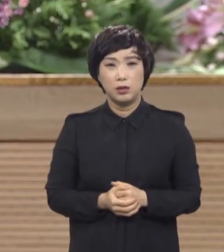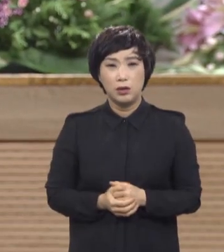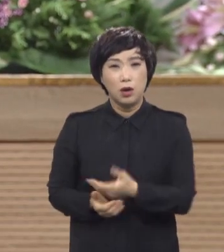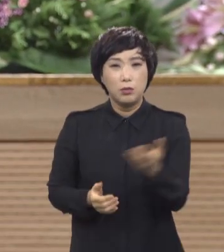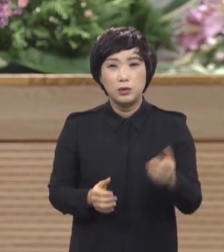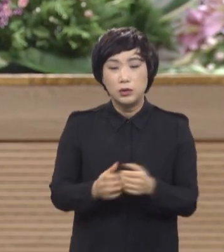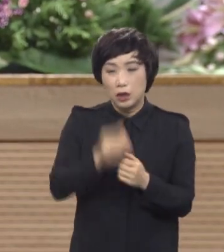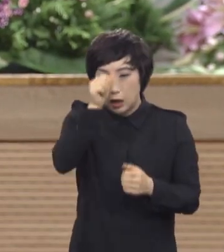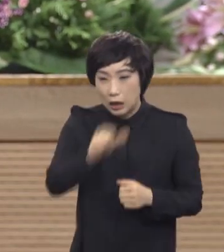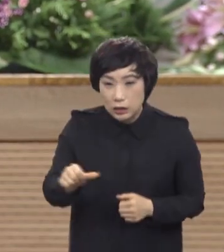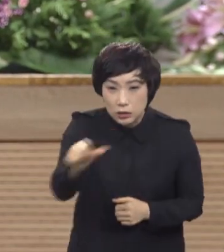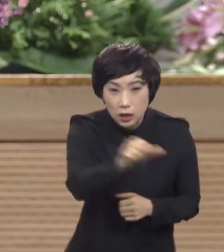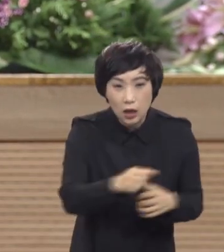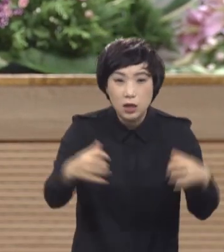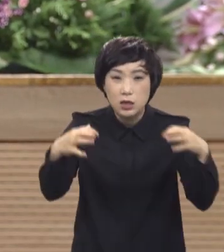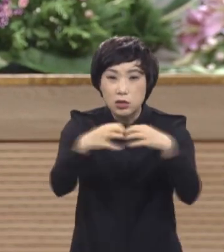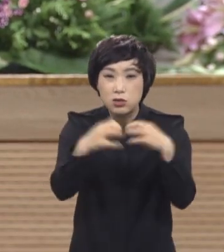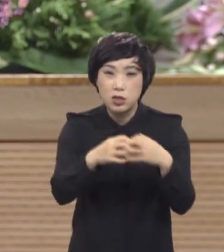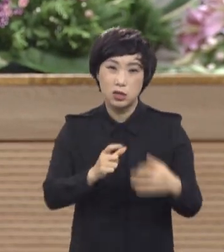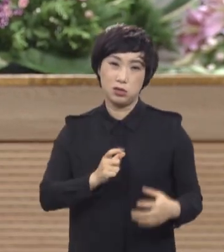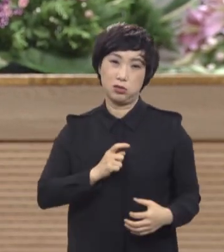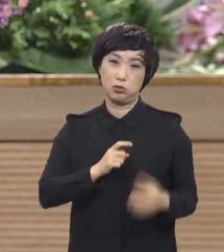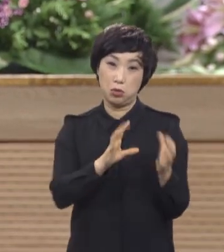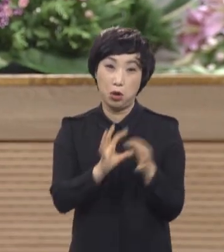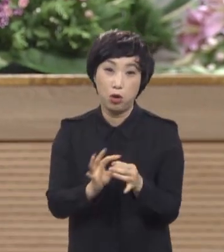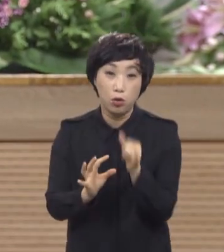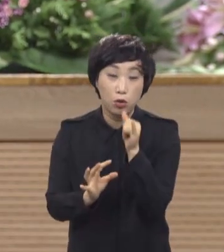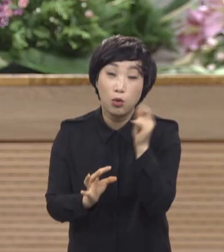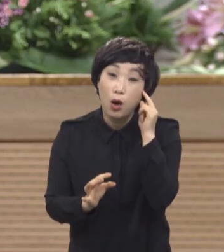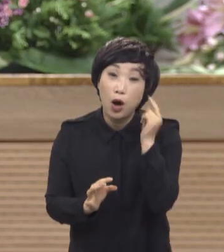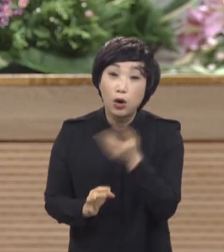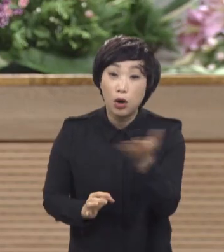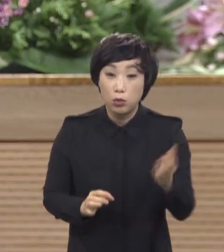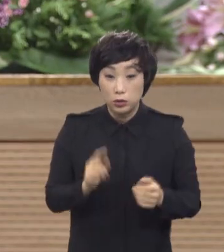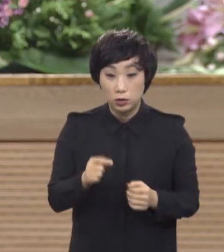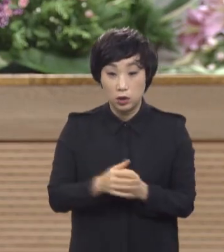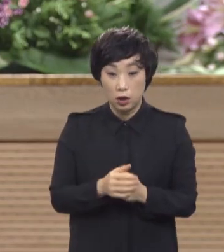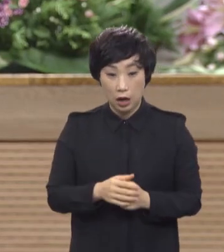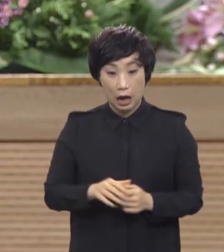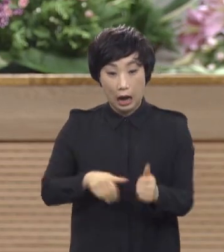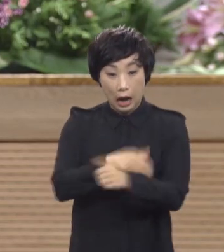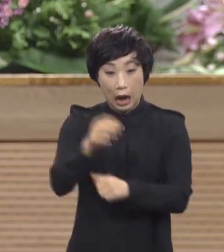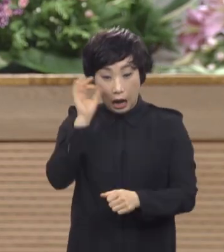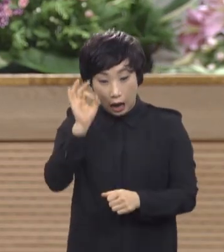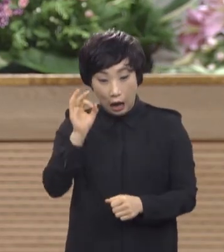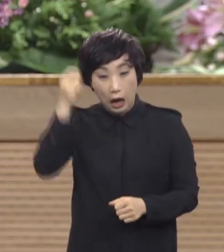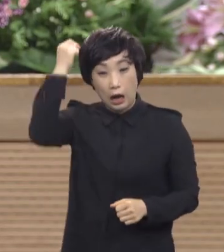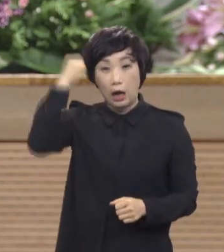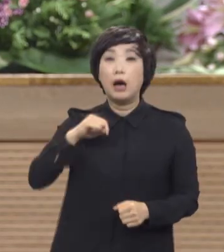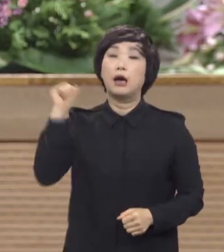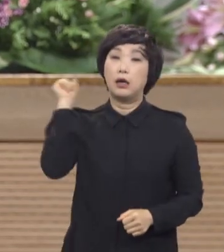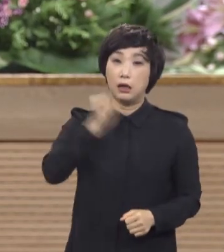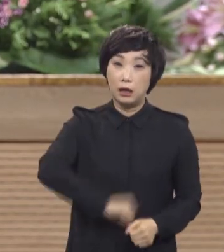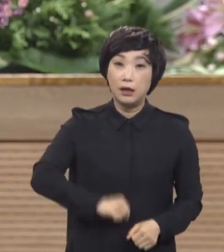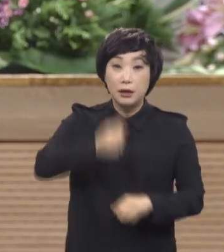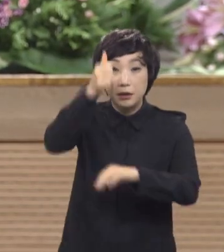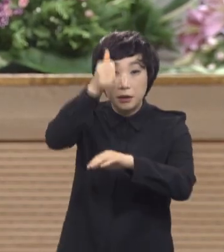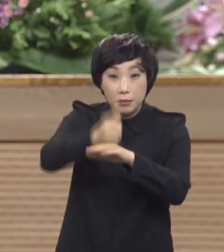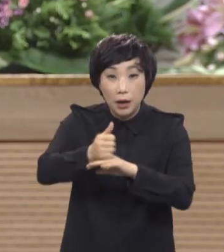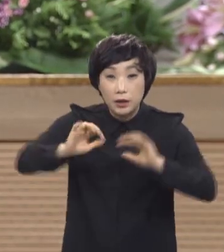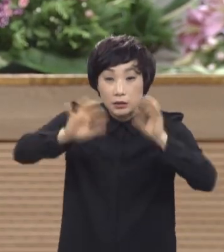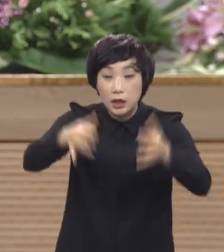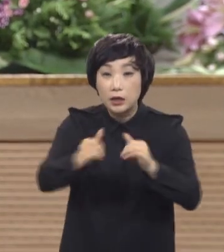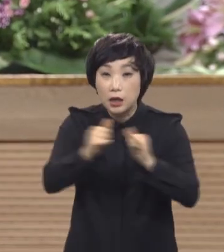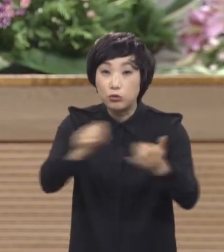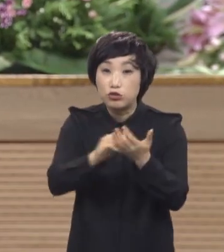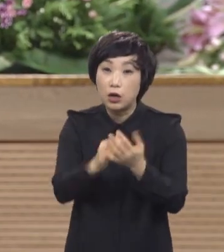이 동북아에서 전쟁의 기미가 계속 보이고 있느냐 우리는 그런 상황을 바라보면서 뭘 느끼느냐 마지막에 전 세계